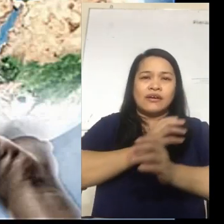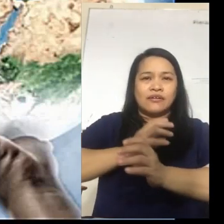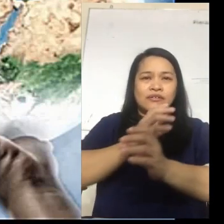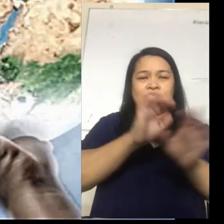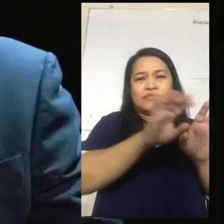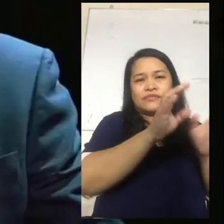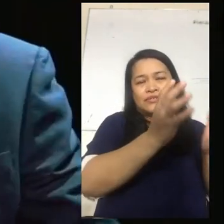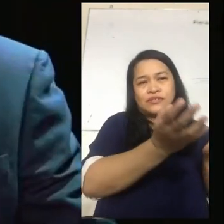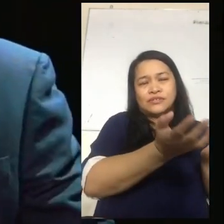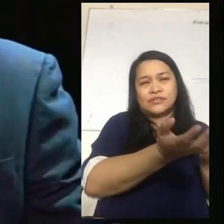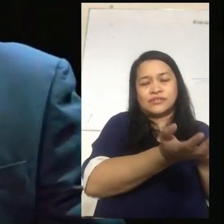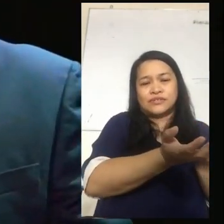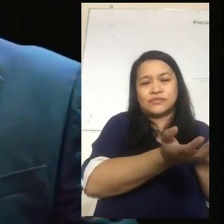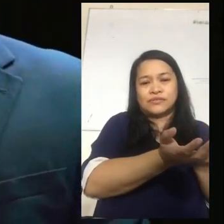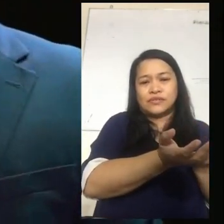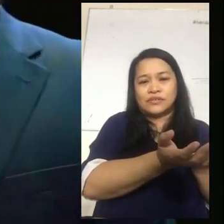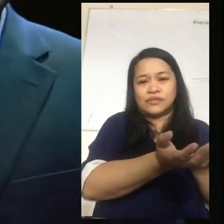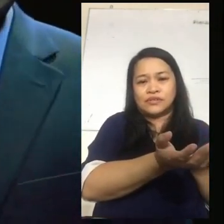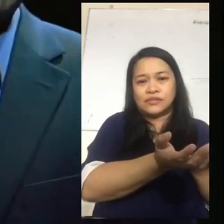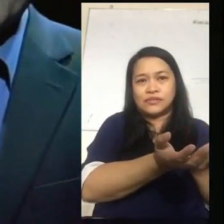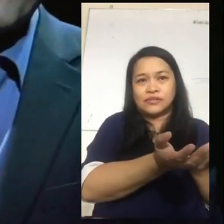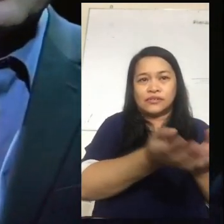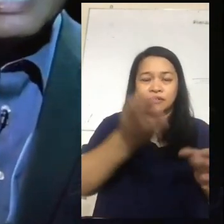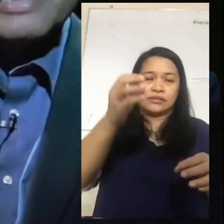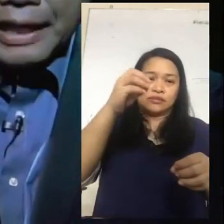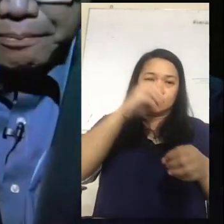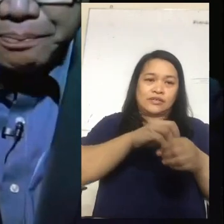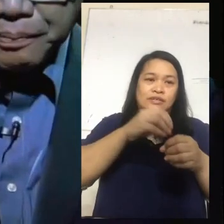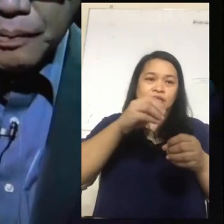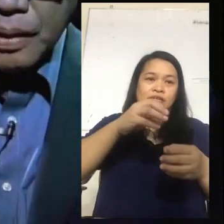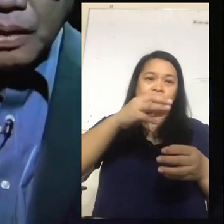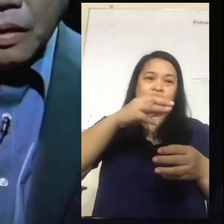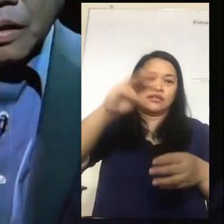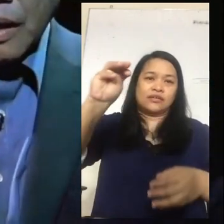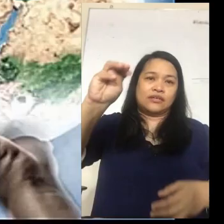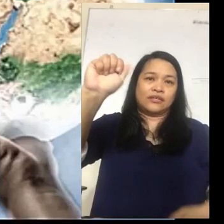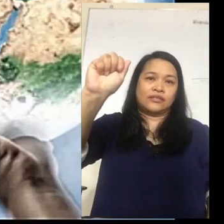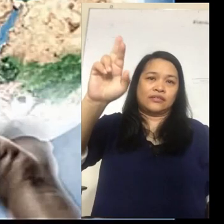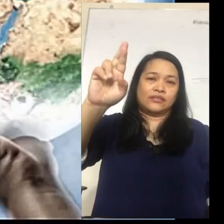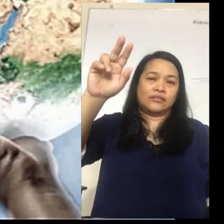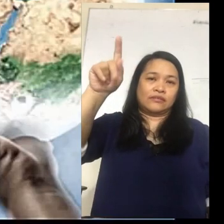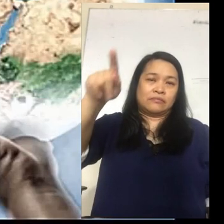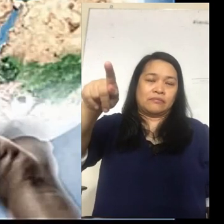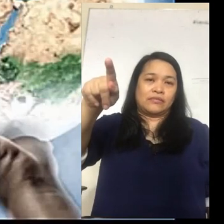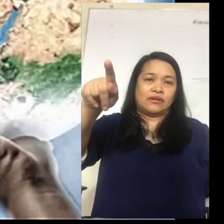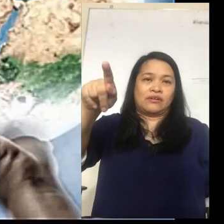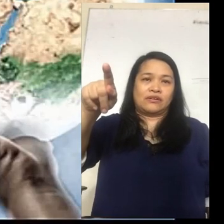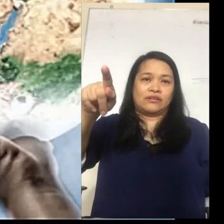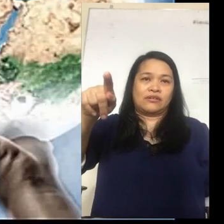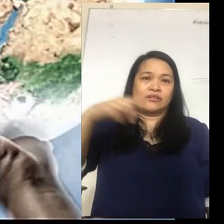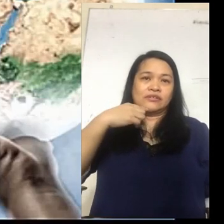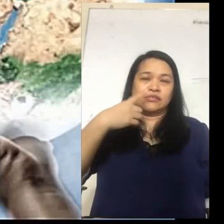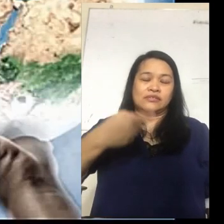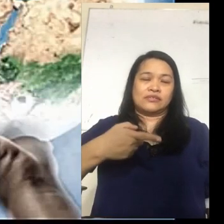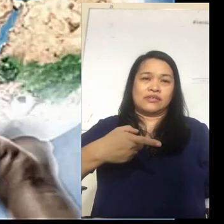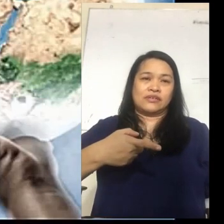bagay-bagay ng mundo. Ito po sabi sa Mark chapter 4 verse 19. And the cares of this